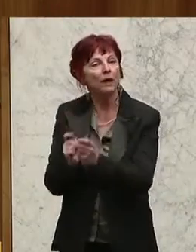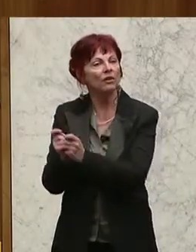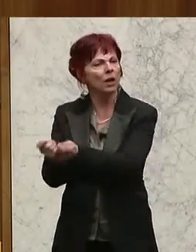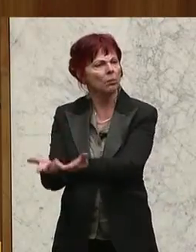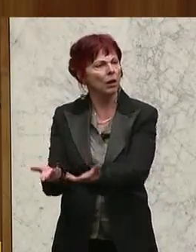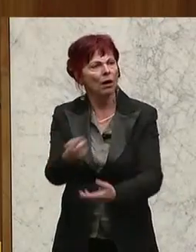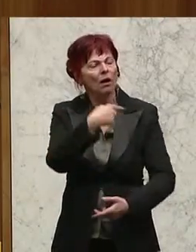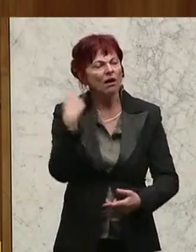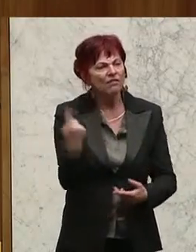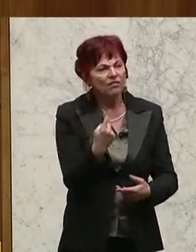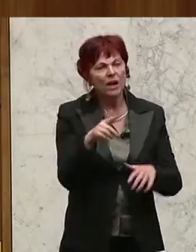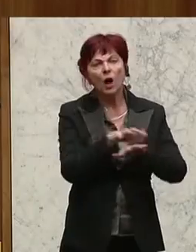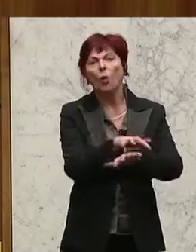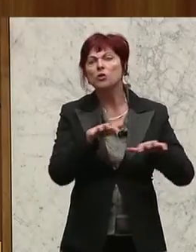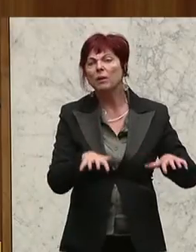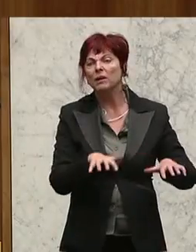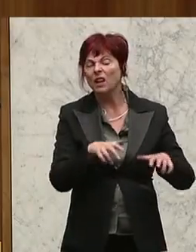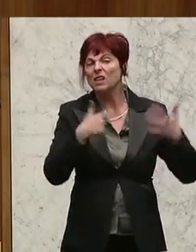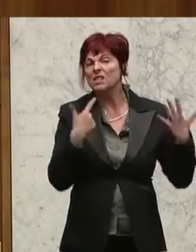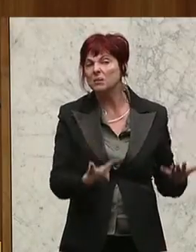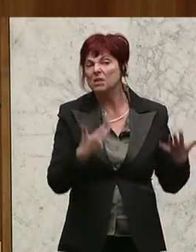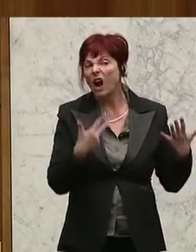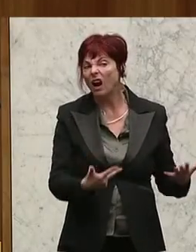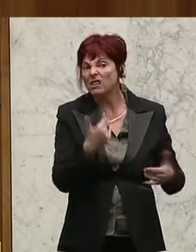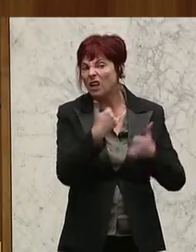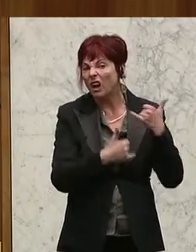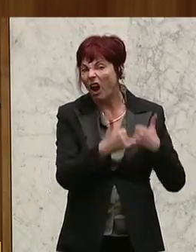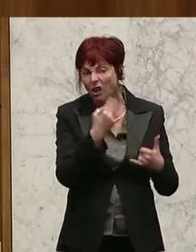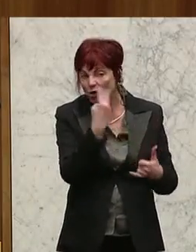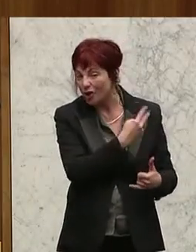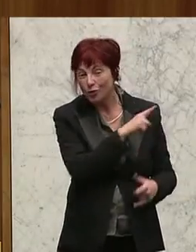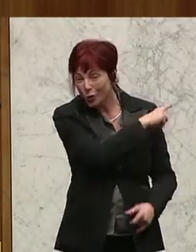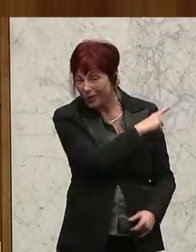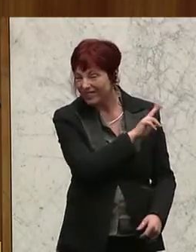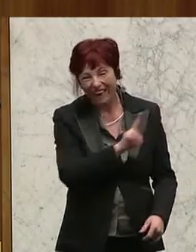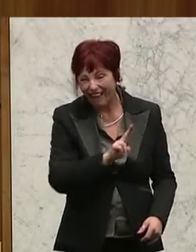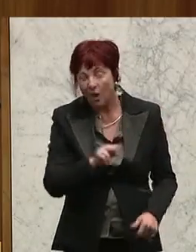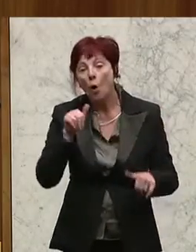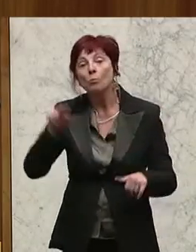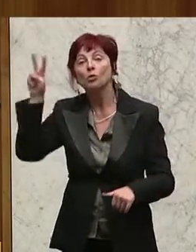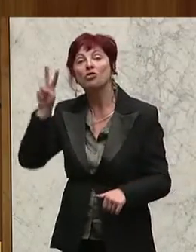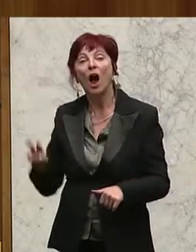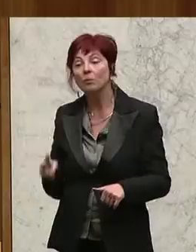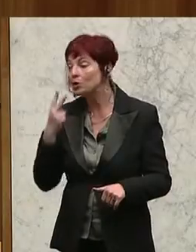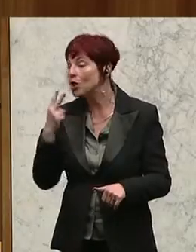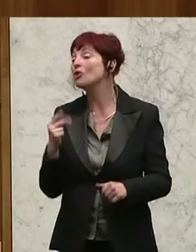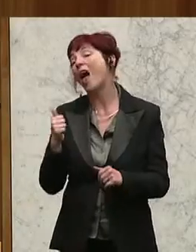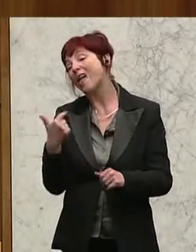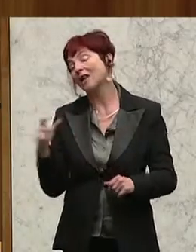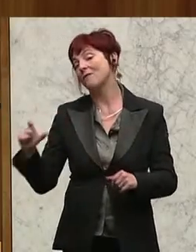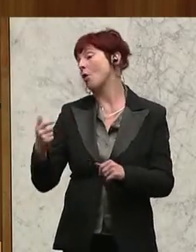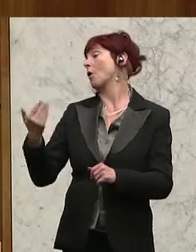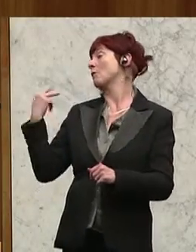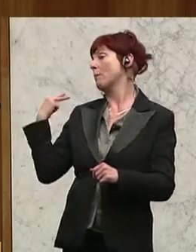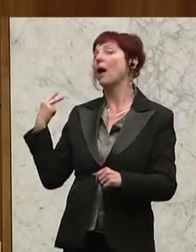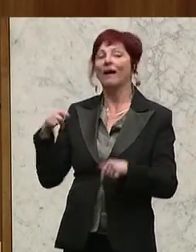nach Großbritannien in den 70er und 80er Jahren schauen, wir brauchen nur nach Vorarlberg von vor wenigen Wochen schauen und wissen, dass dieses System